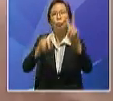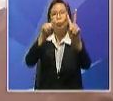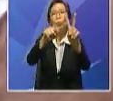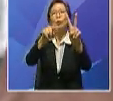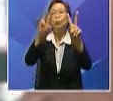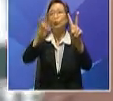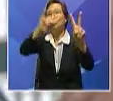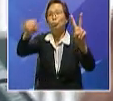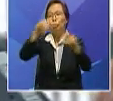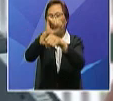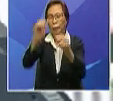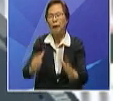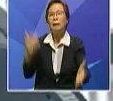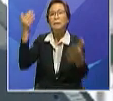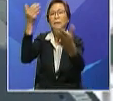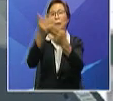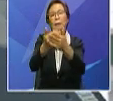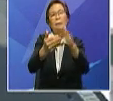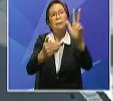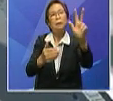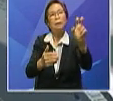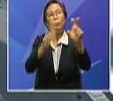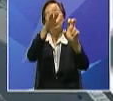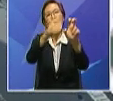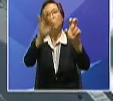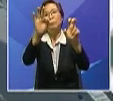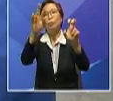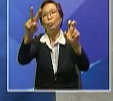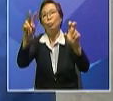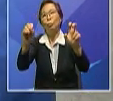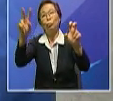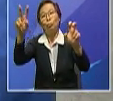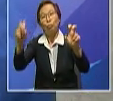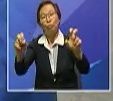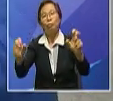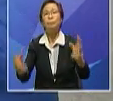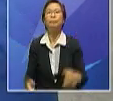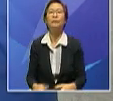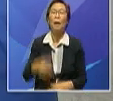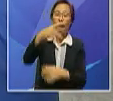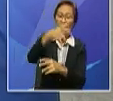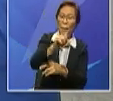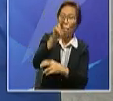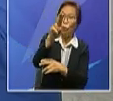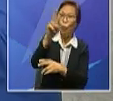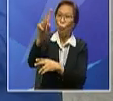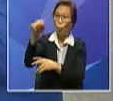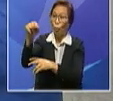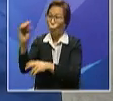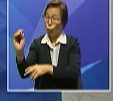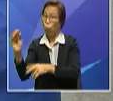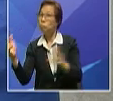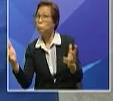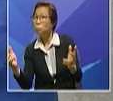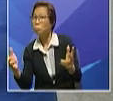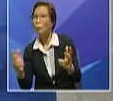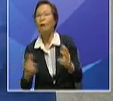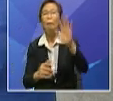juta orang pekerja sehingga 30 Sep 20 menurut yishu 2000